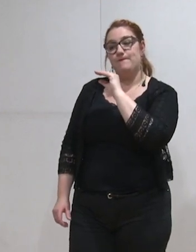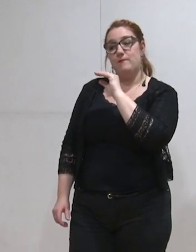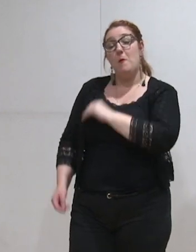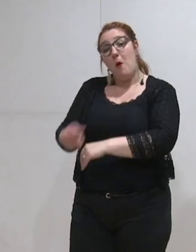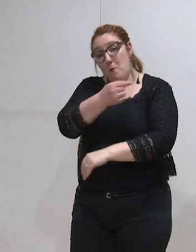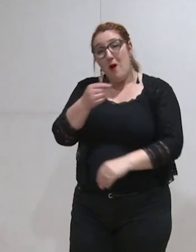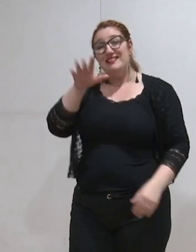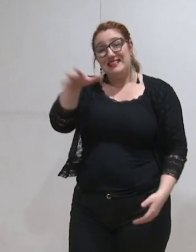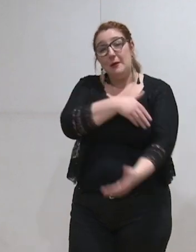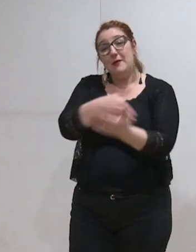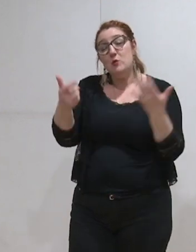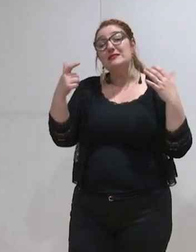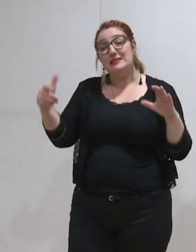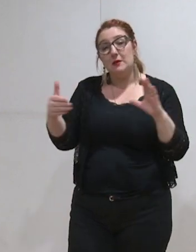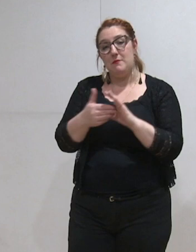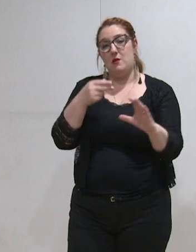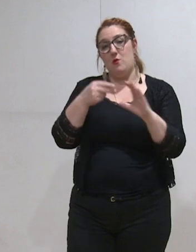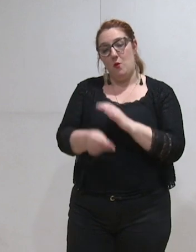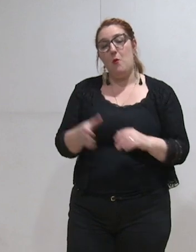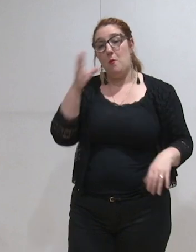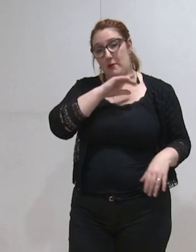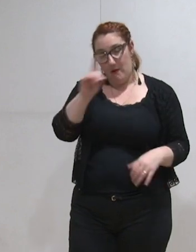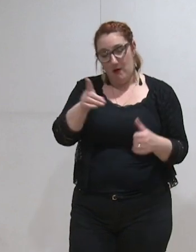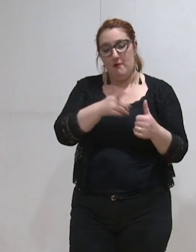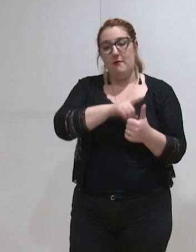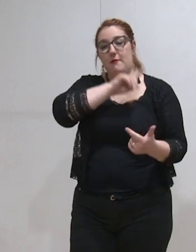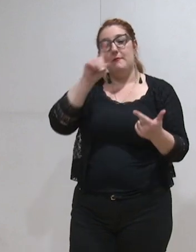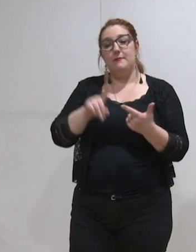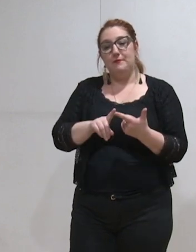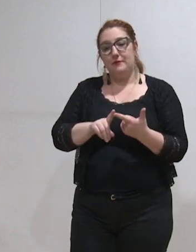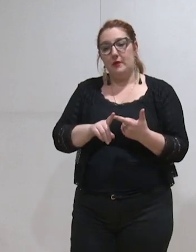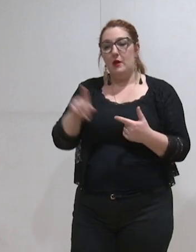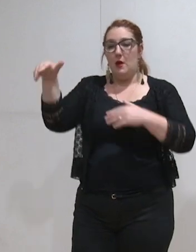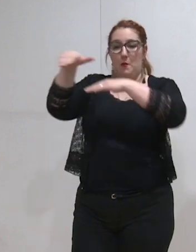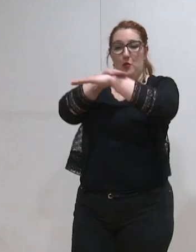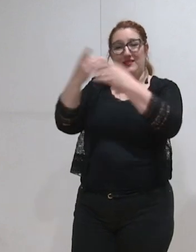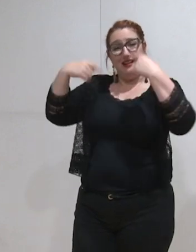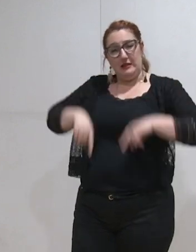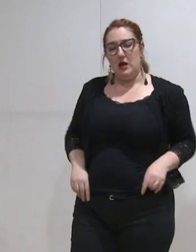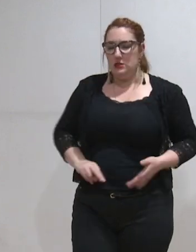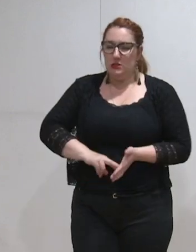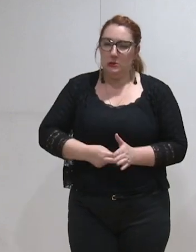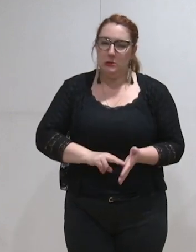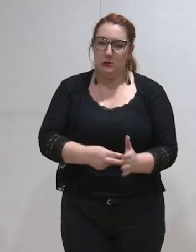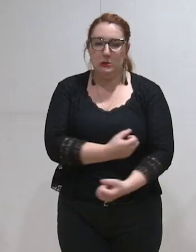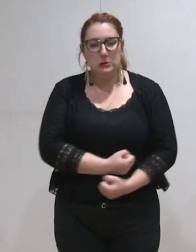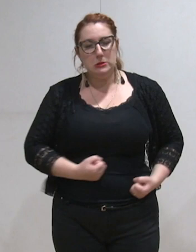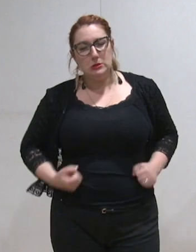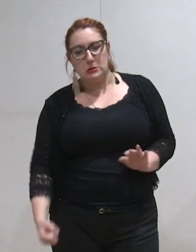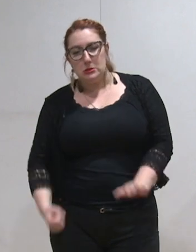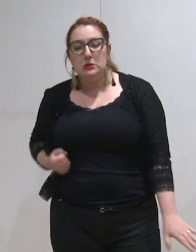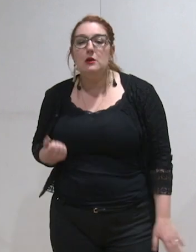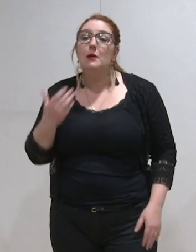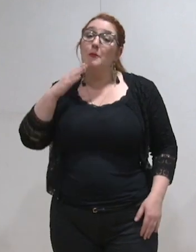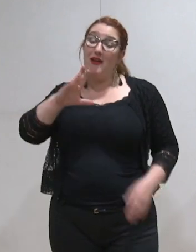faut rappeler également que non seulement il y a cette politique austéritaire de l'État mais que AG Grenoble elle